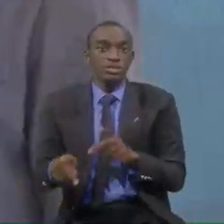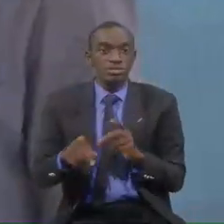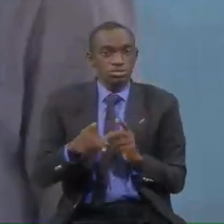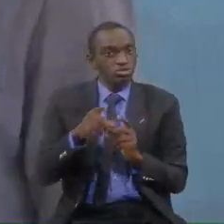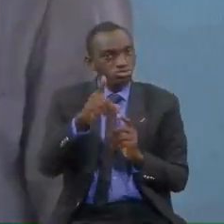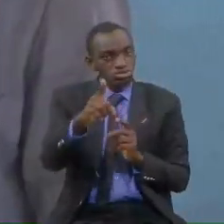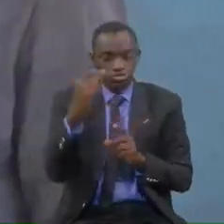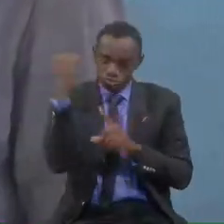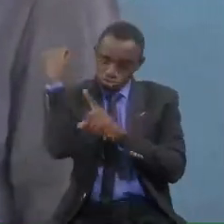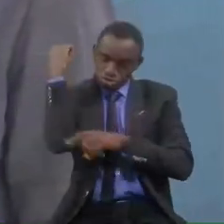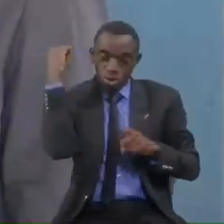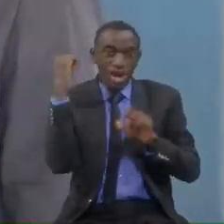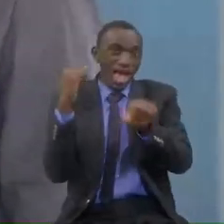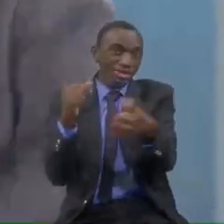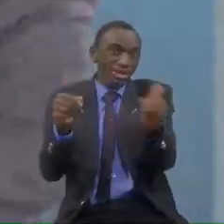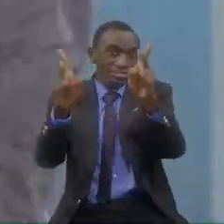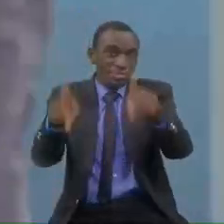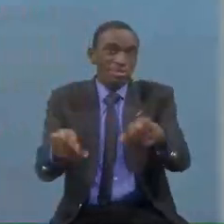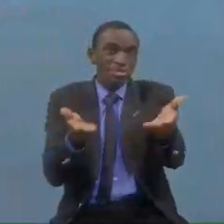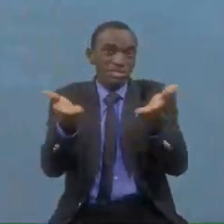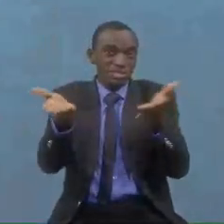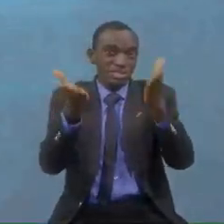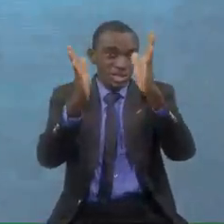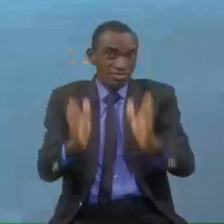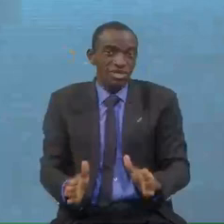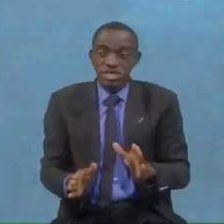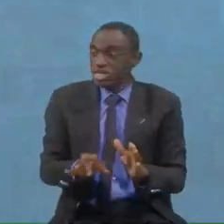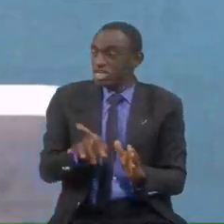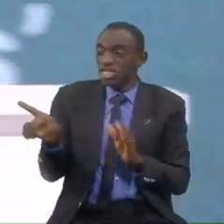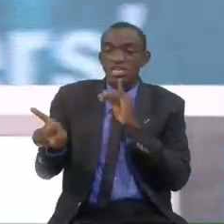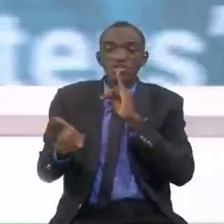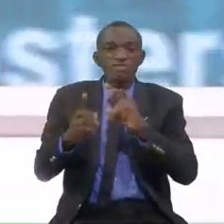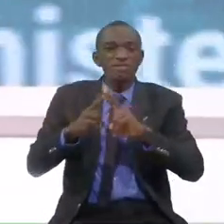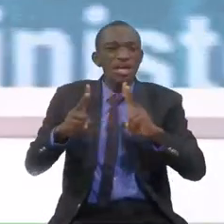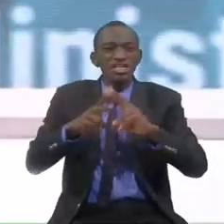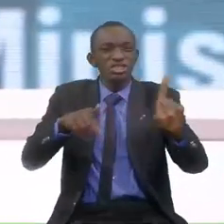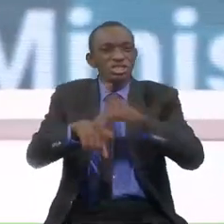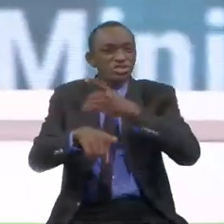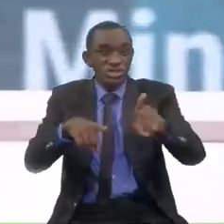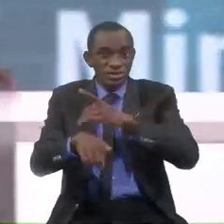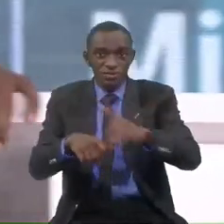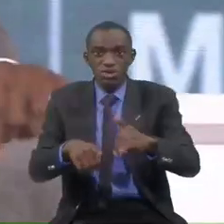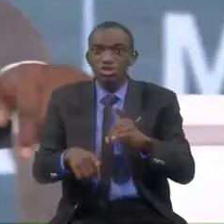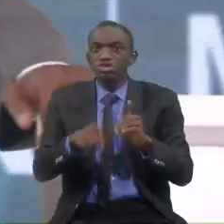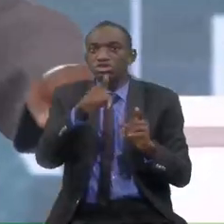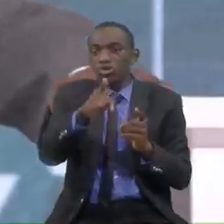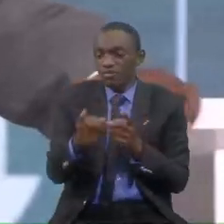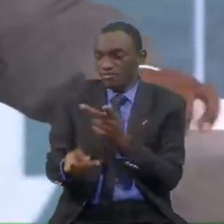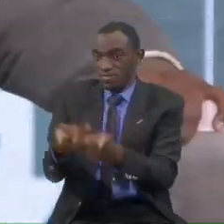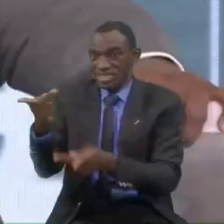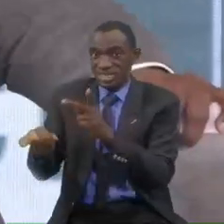il est très diligent, il connaît bien, c'est un expert, et tu as visité